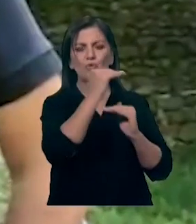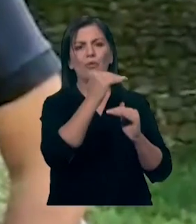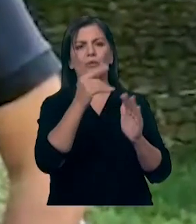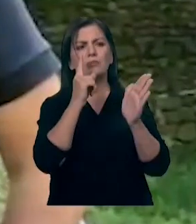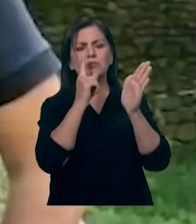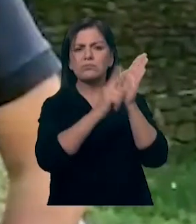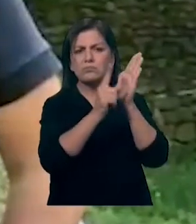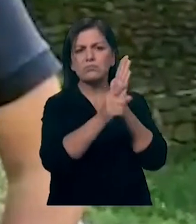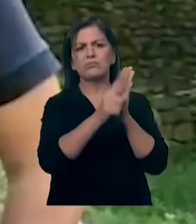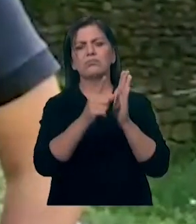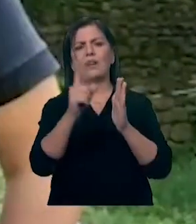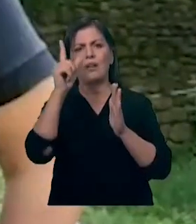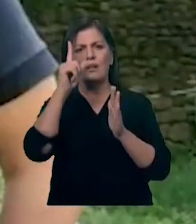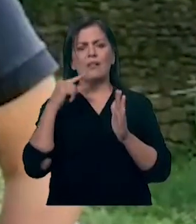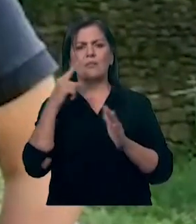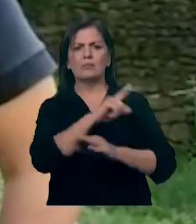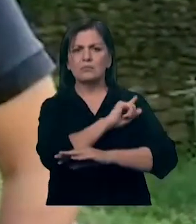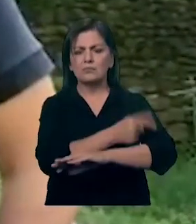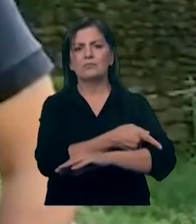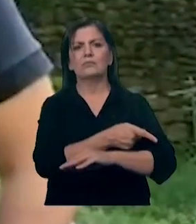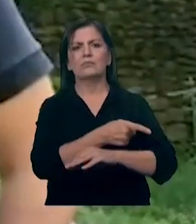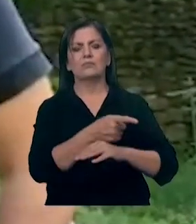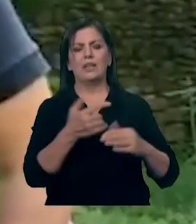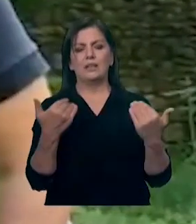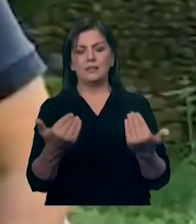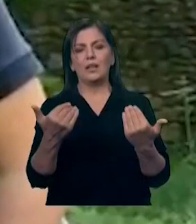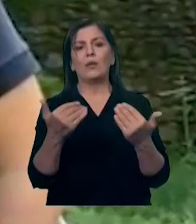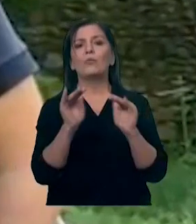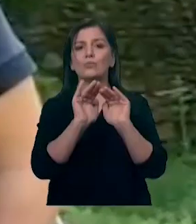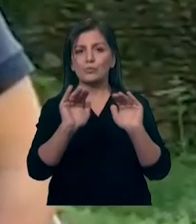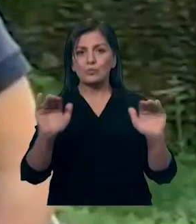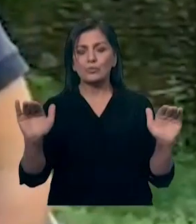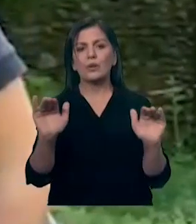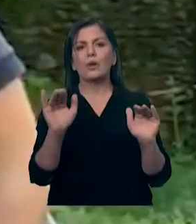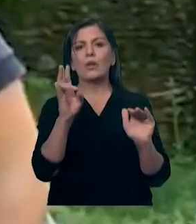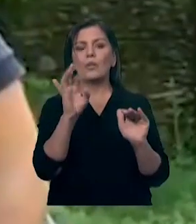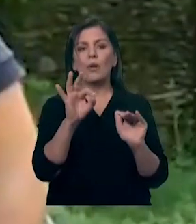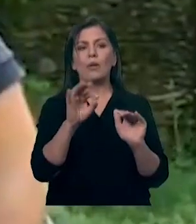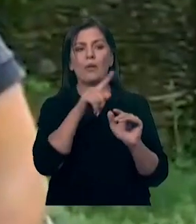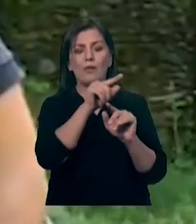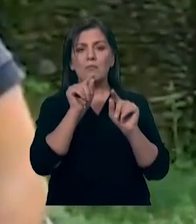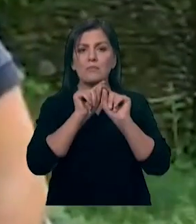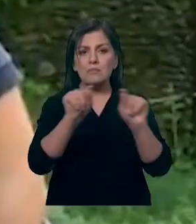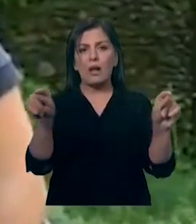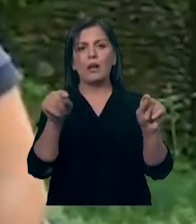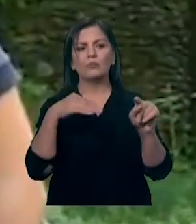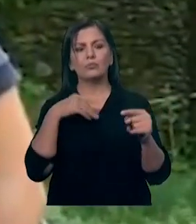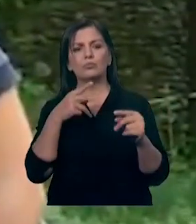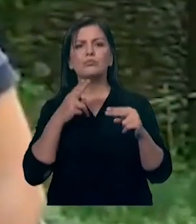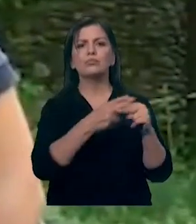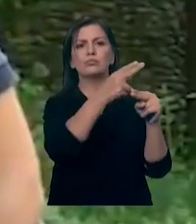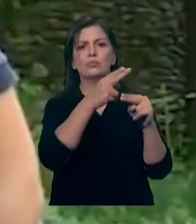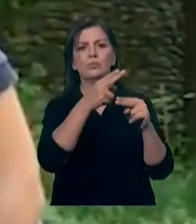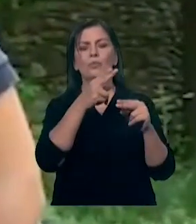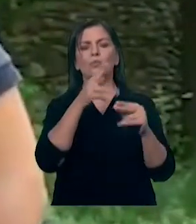döyüş davam edir. Bu an etibarilə Tovuzda nisbi sükunluq olsa da təxribata qarşı cavab və cəza tədbirlərimiz